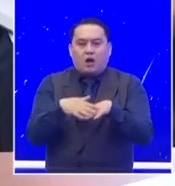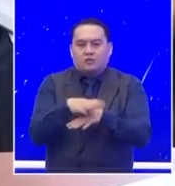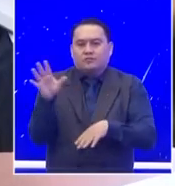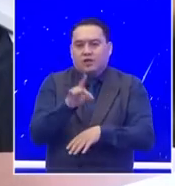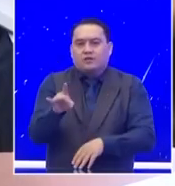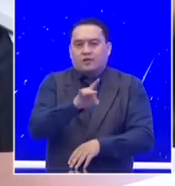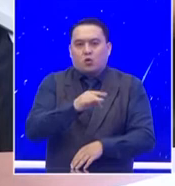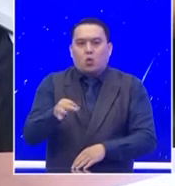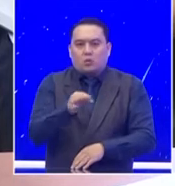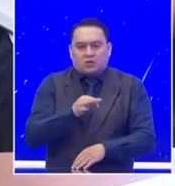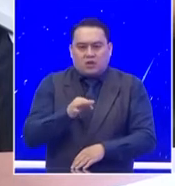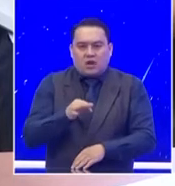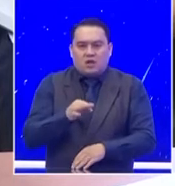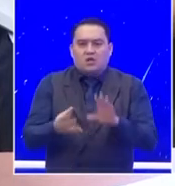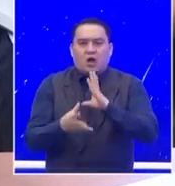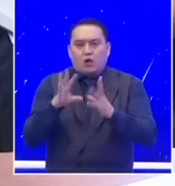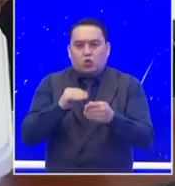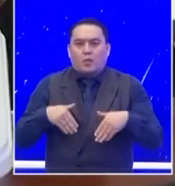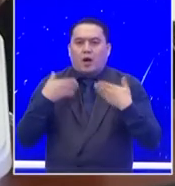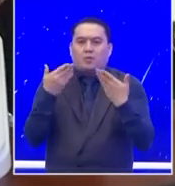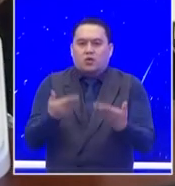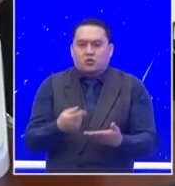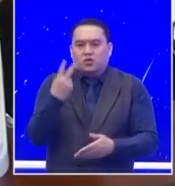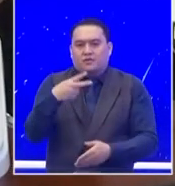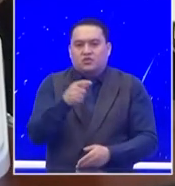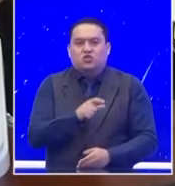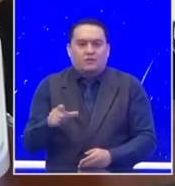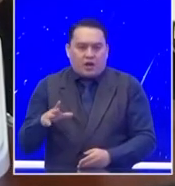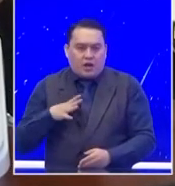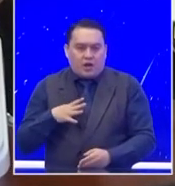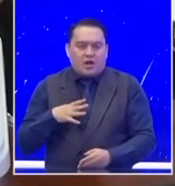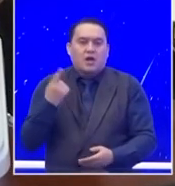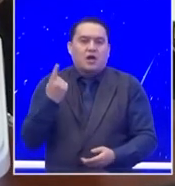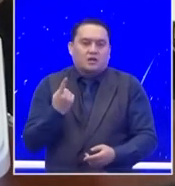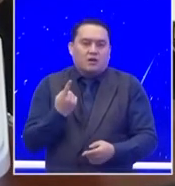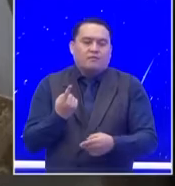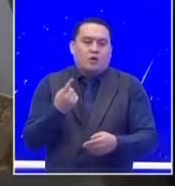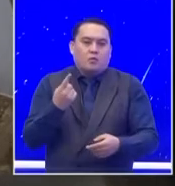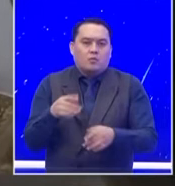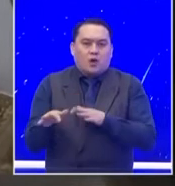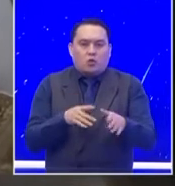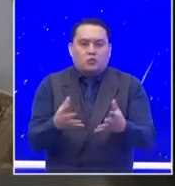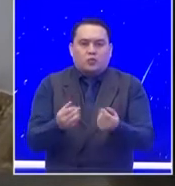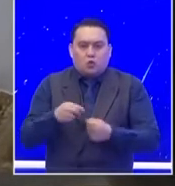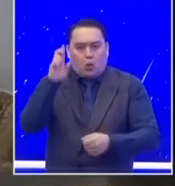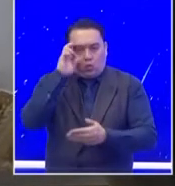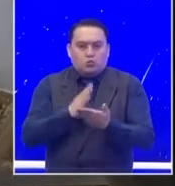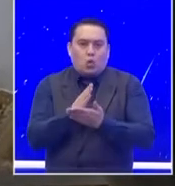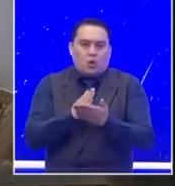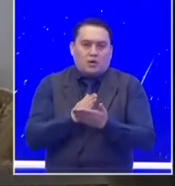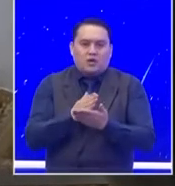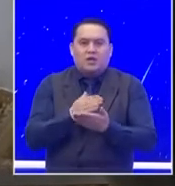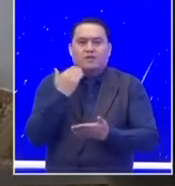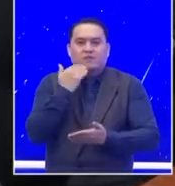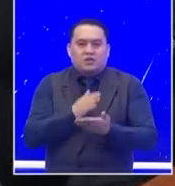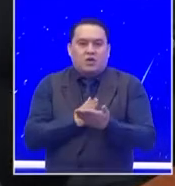всех регионов области. В итоге к нему обратилось около 20 человек. Если одних интересовали процедура приема на госслужбу,